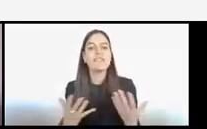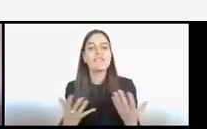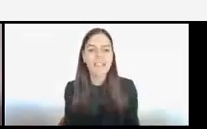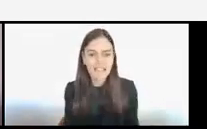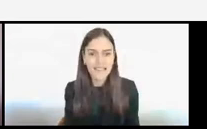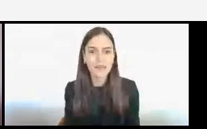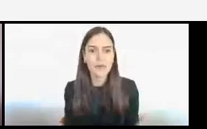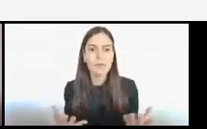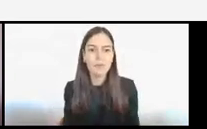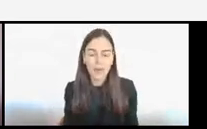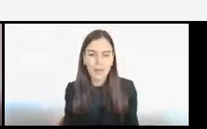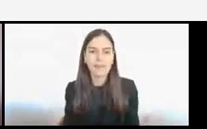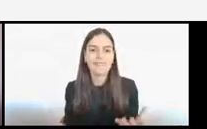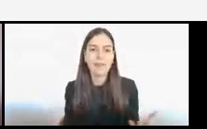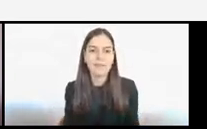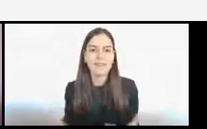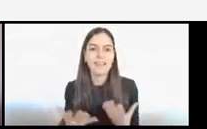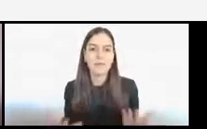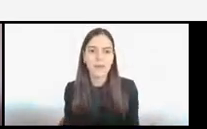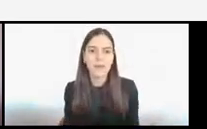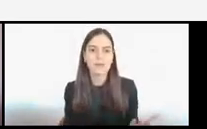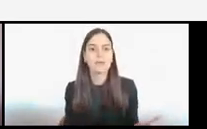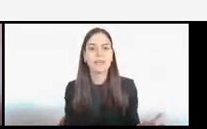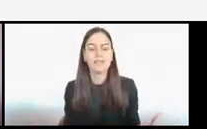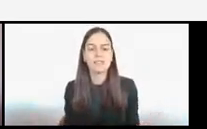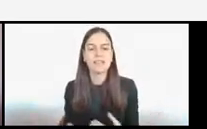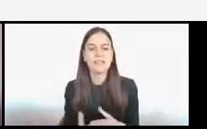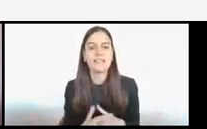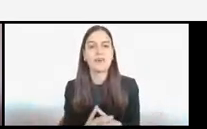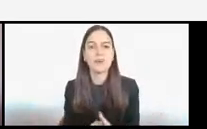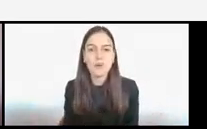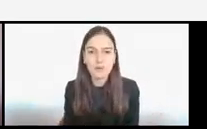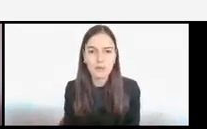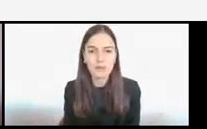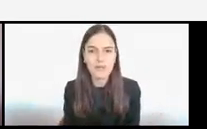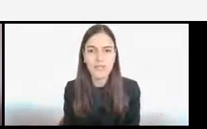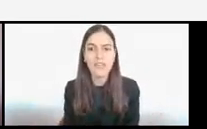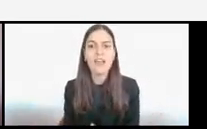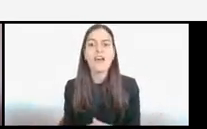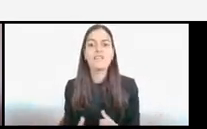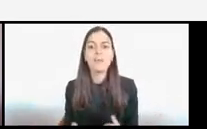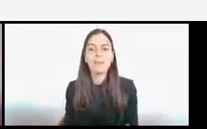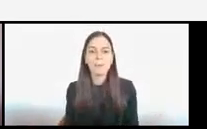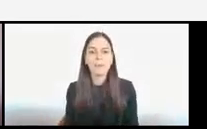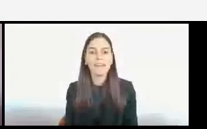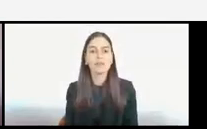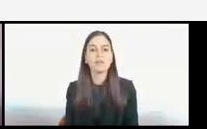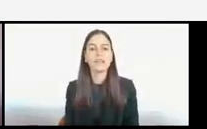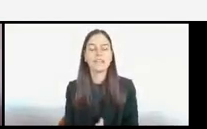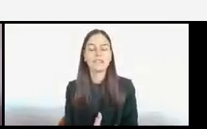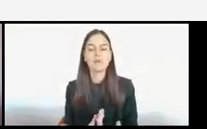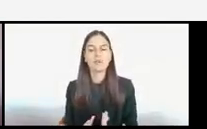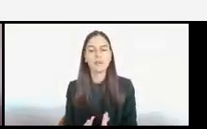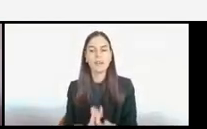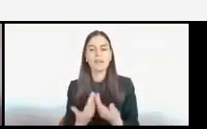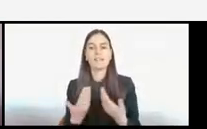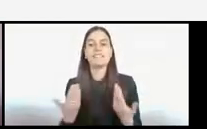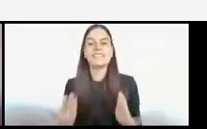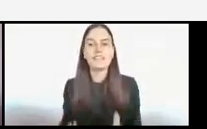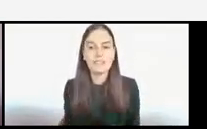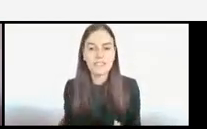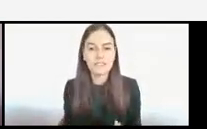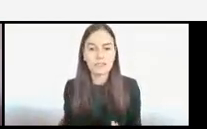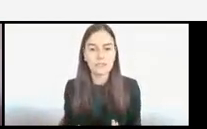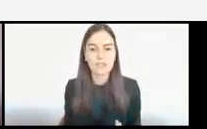donc la fiscalité que me permet d'appliquer la location nue, qui est la fiscalité des revenus fonciers, va me permettre de créer ce qu'on appelle